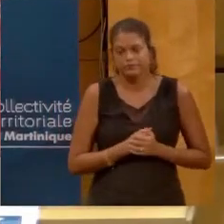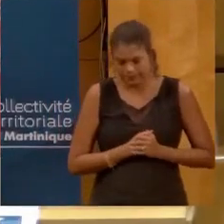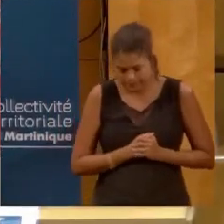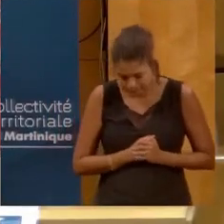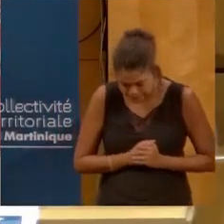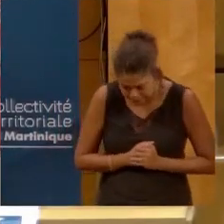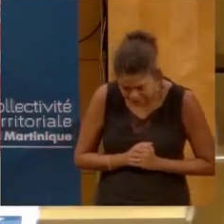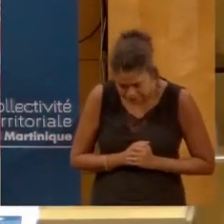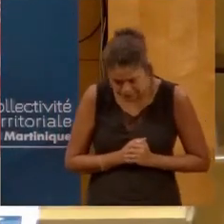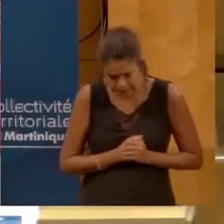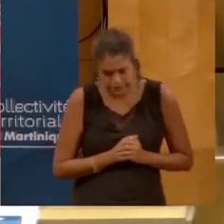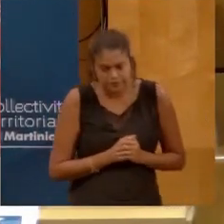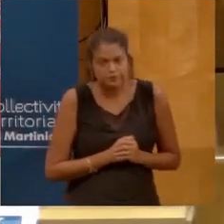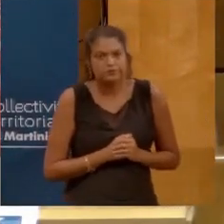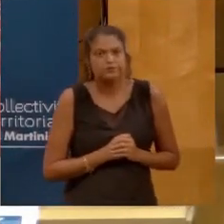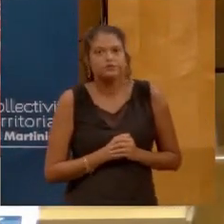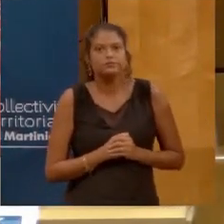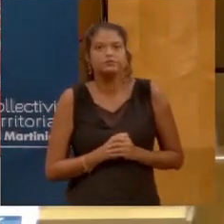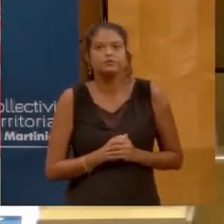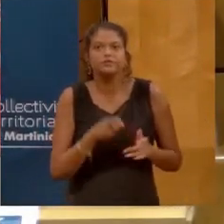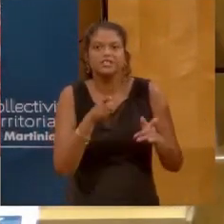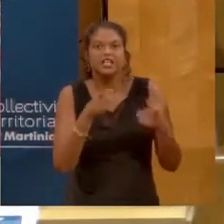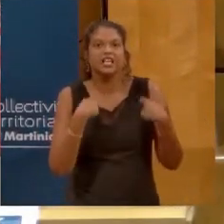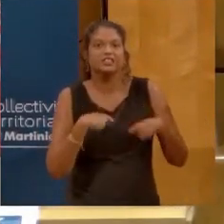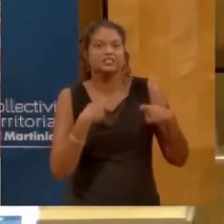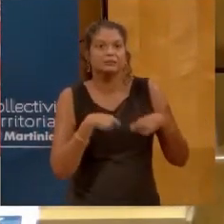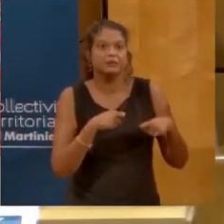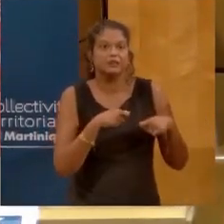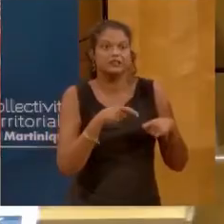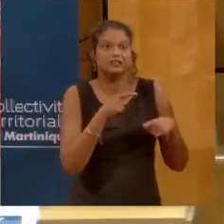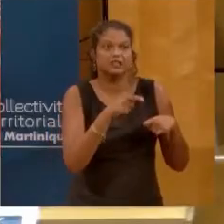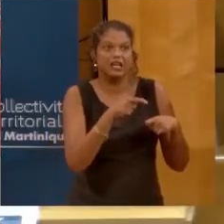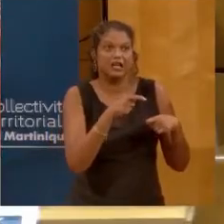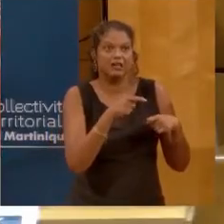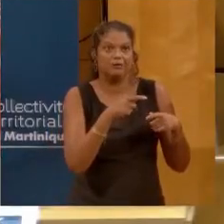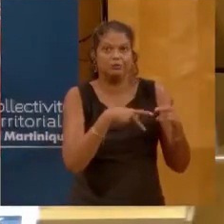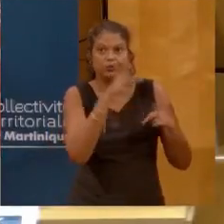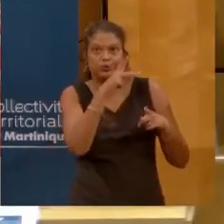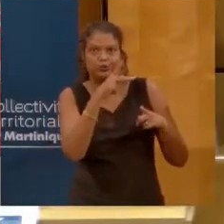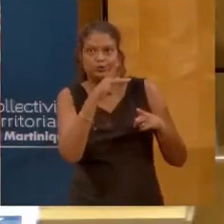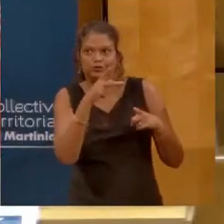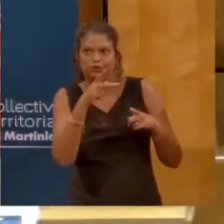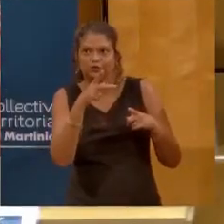Quand c'est mal géré, c'est-à-dire qu'on dépense plus qu'on en a, après il faut réparer.